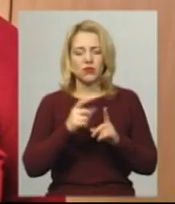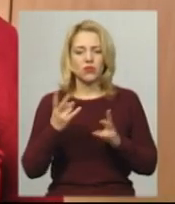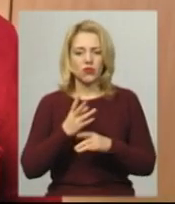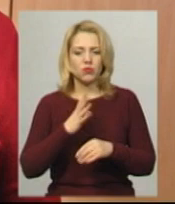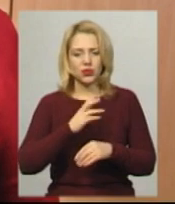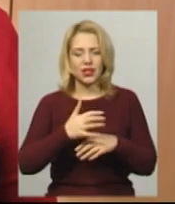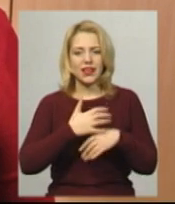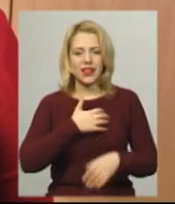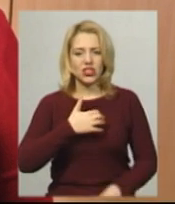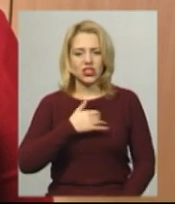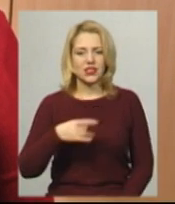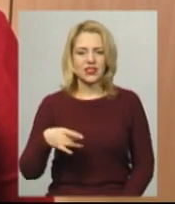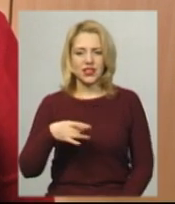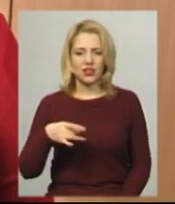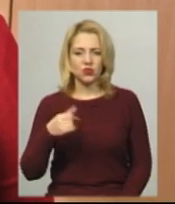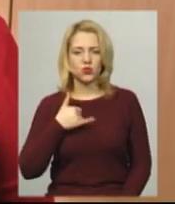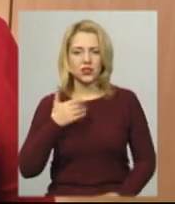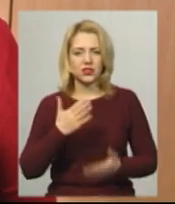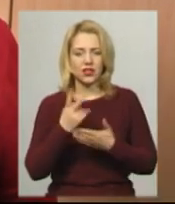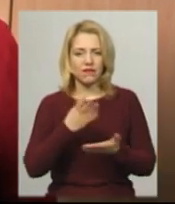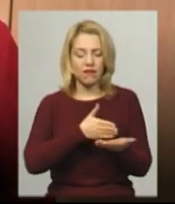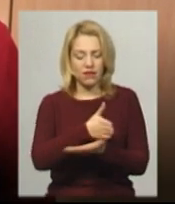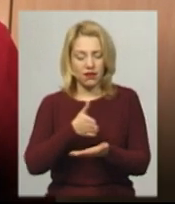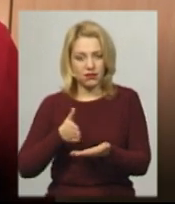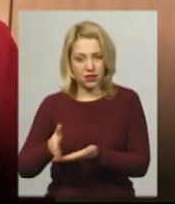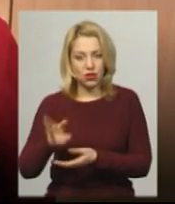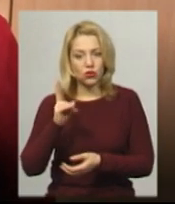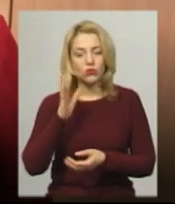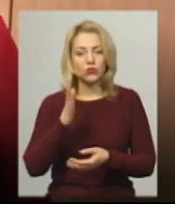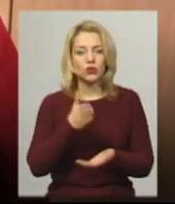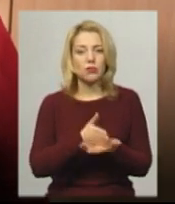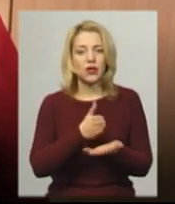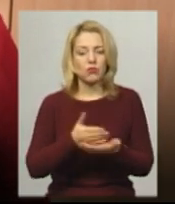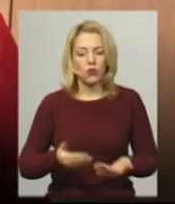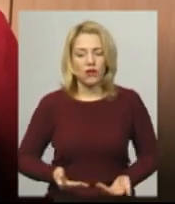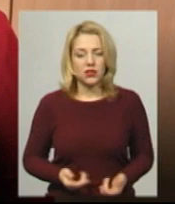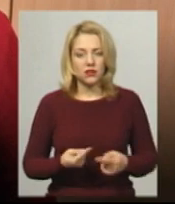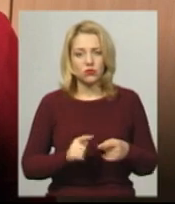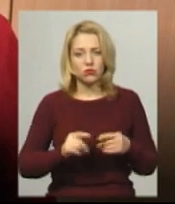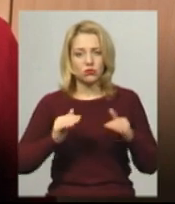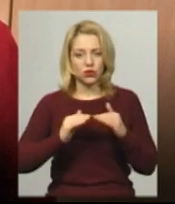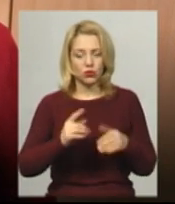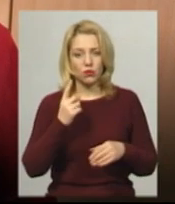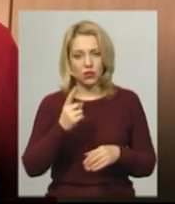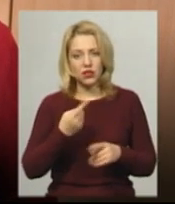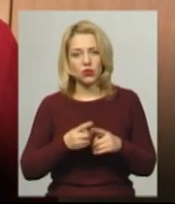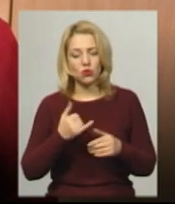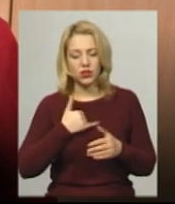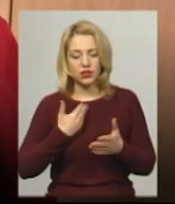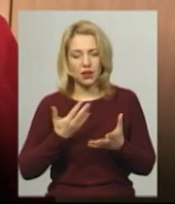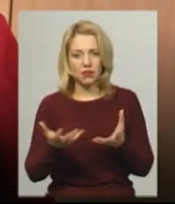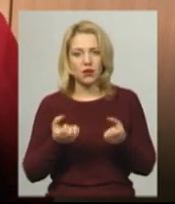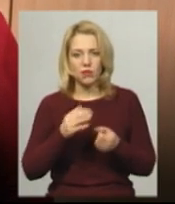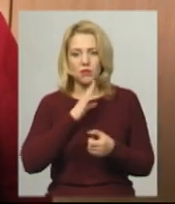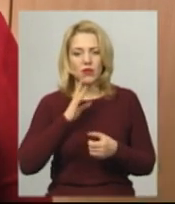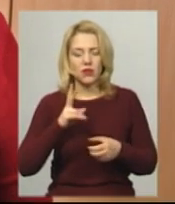з Деражнянського району. У нас є два варіанти. Хто буде перебувати в цьому будинку сімейного типу? Перше, у нас є прийомна мама,